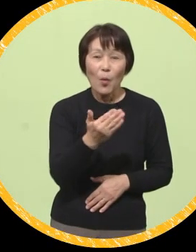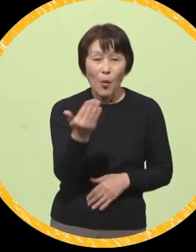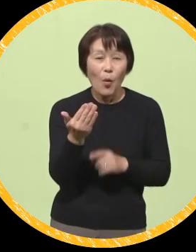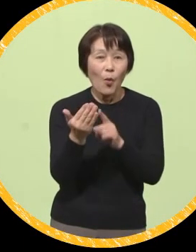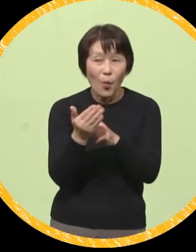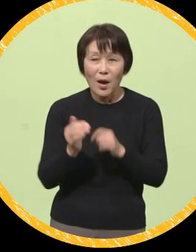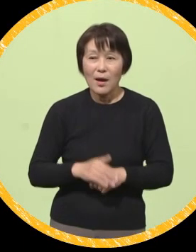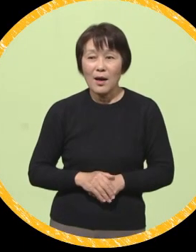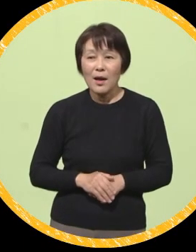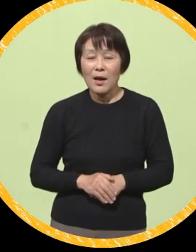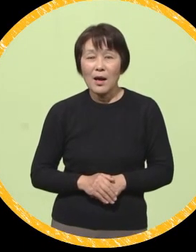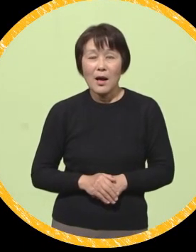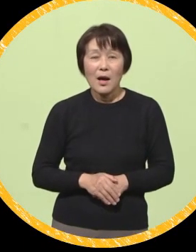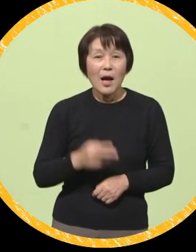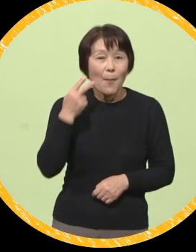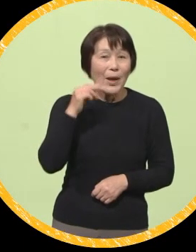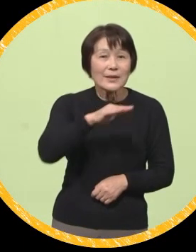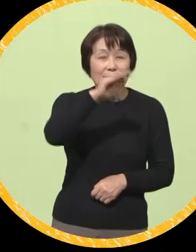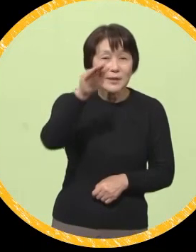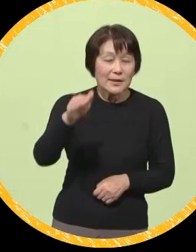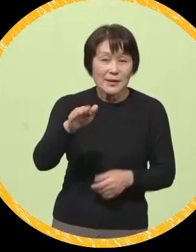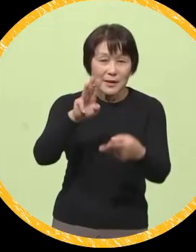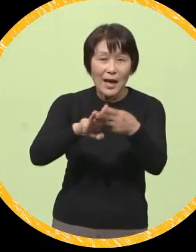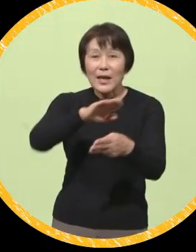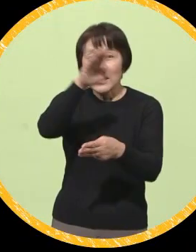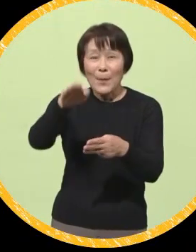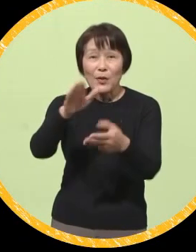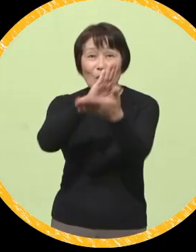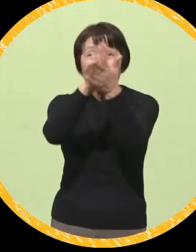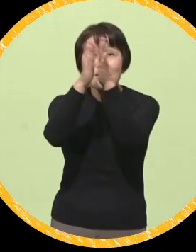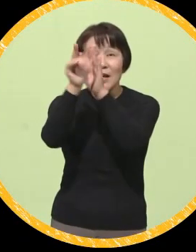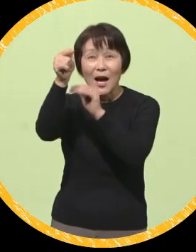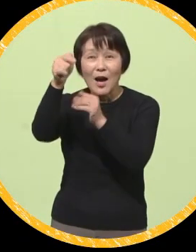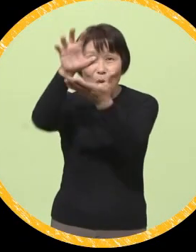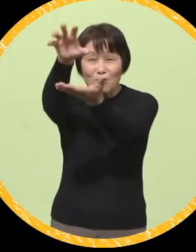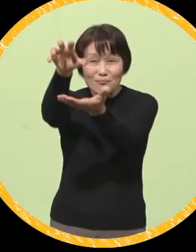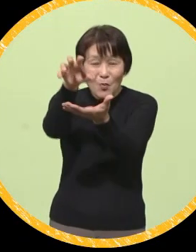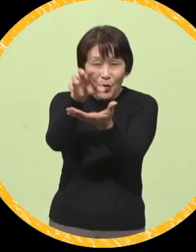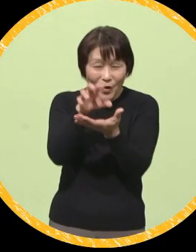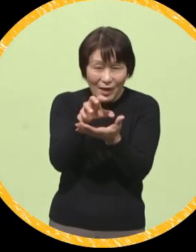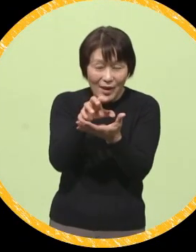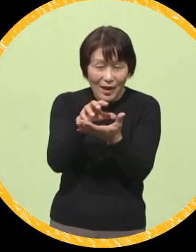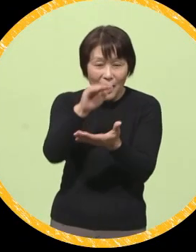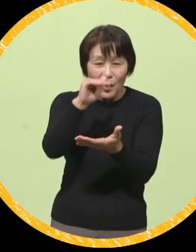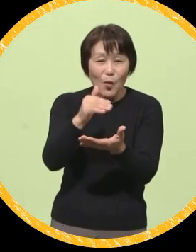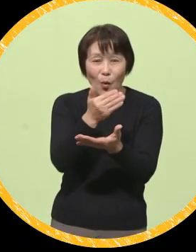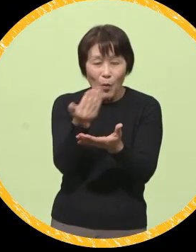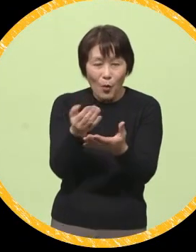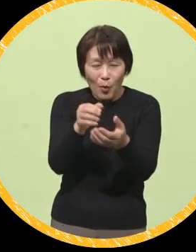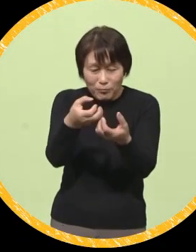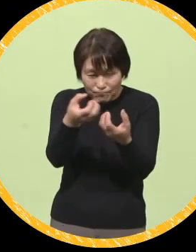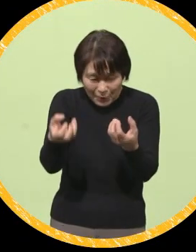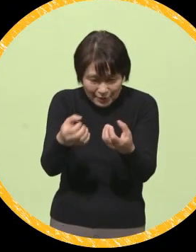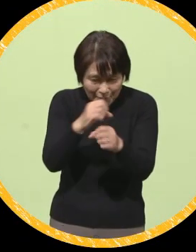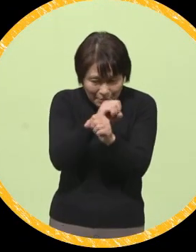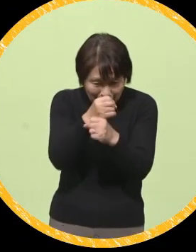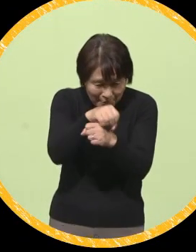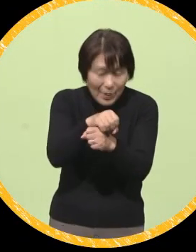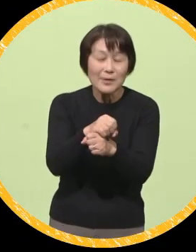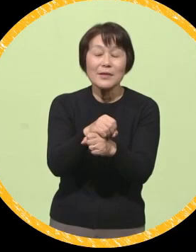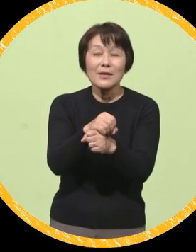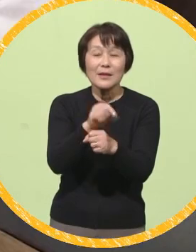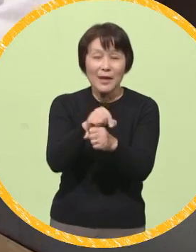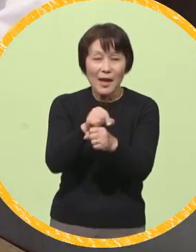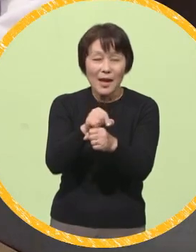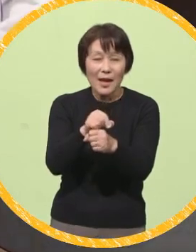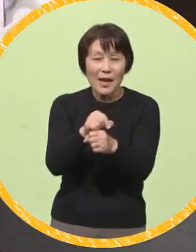田山に河津桜という桜が咲くんですけれども、そこから、自分で酵母分離して、その酵母で